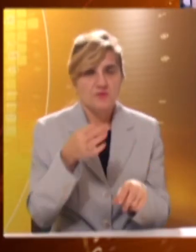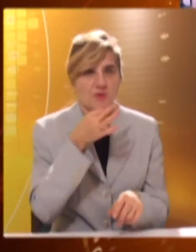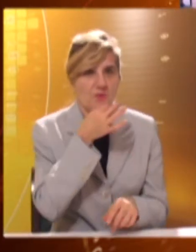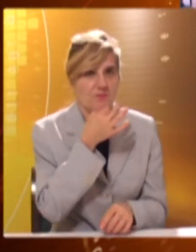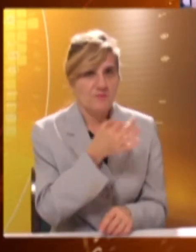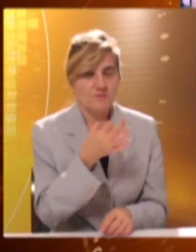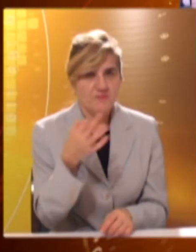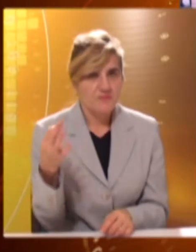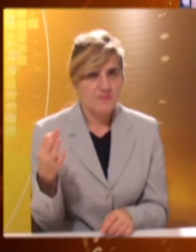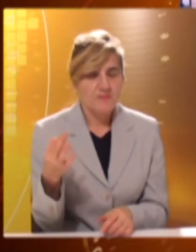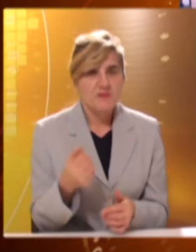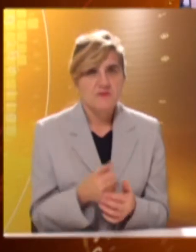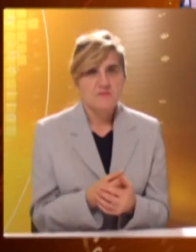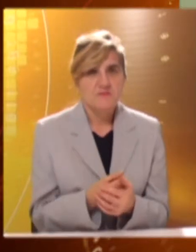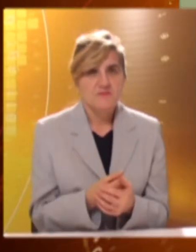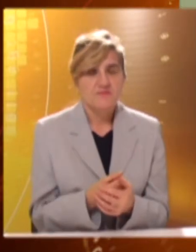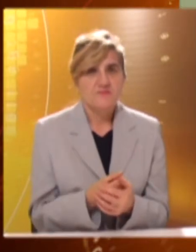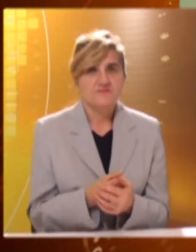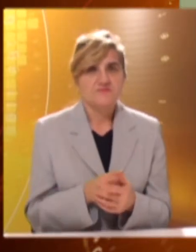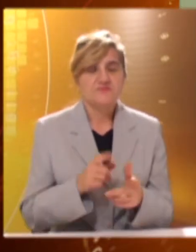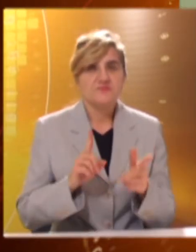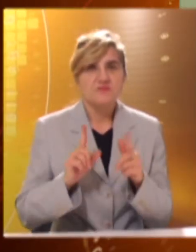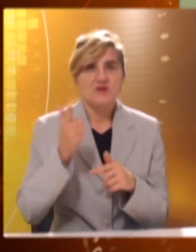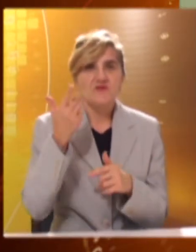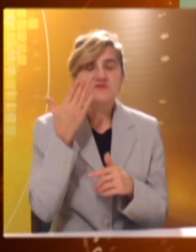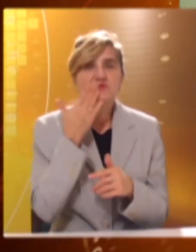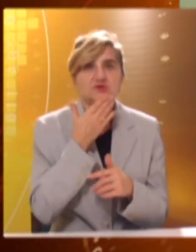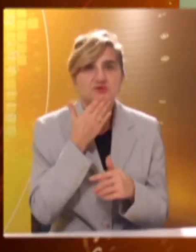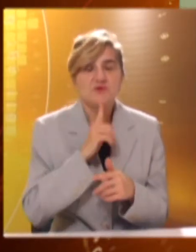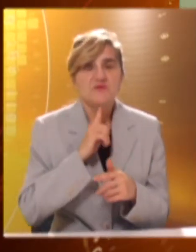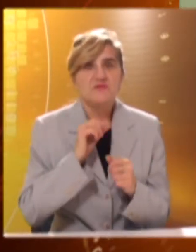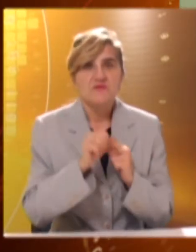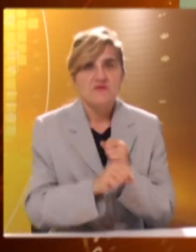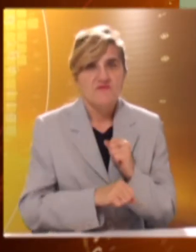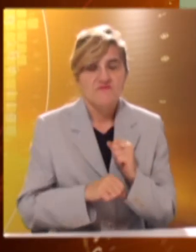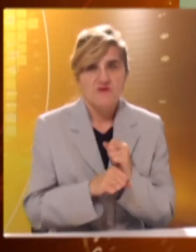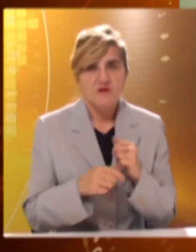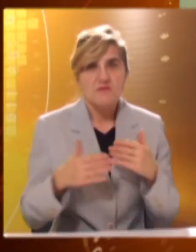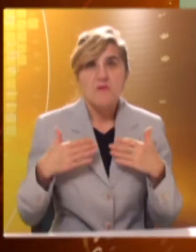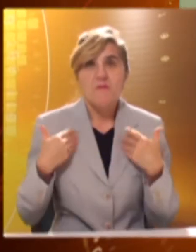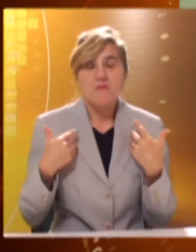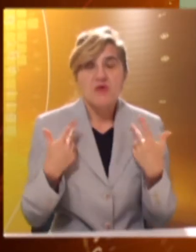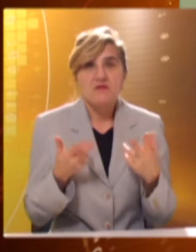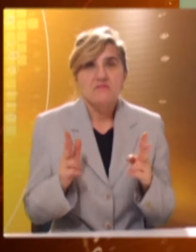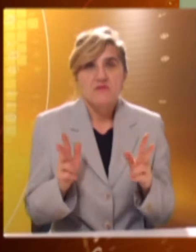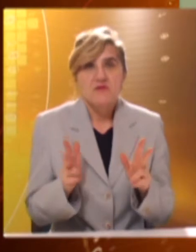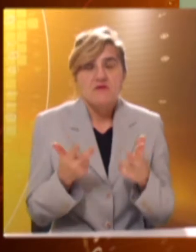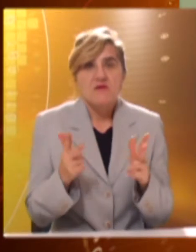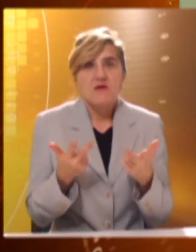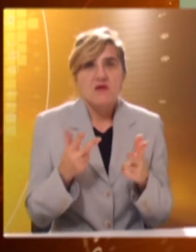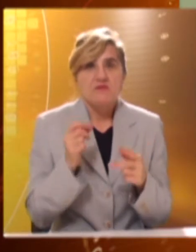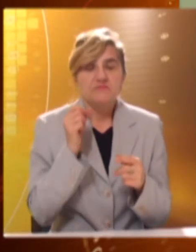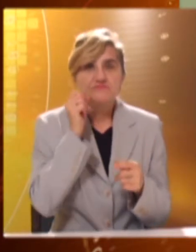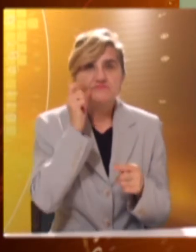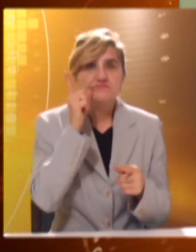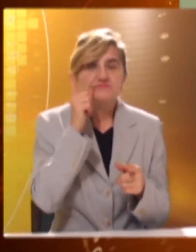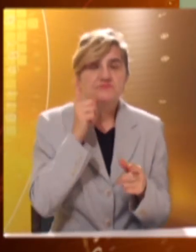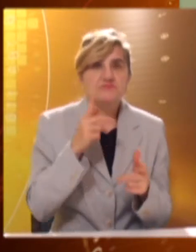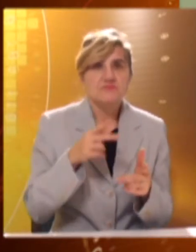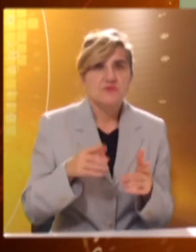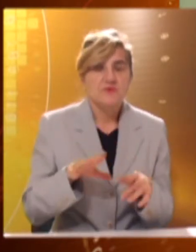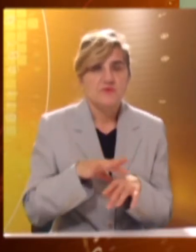a posebno one iz IT sektora. Visokoškolsko obrazovanje nudi mladima više mogućnosti za pronalaženje